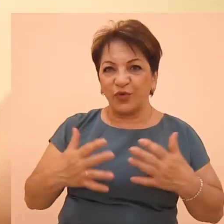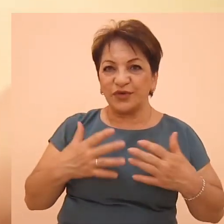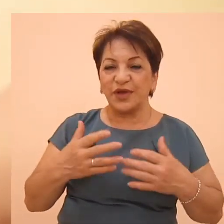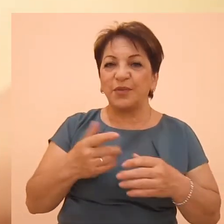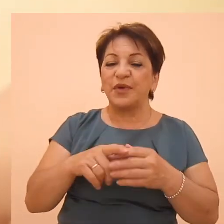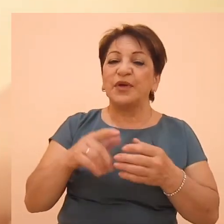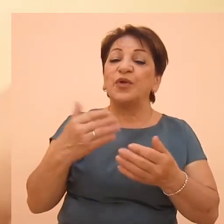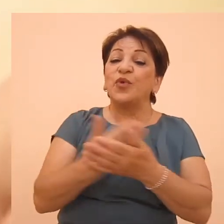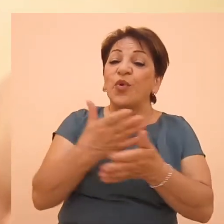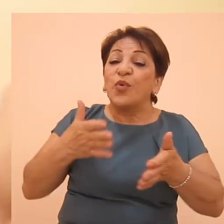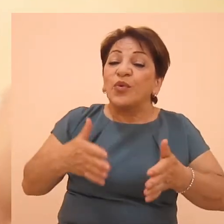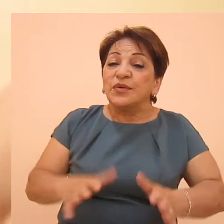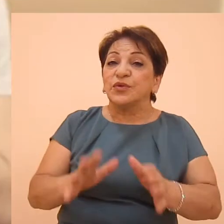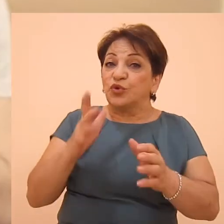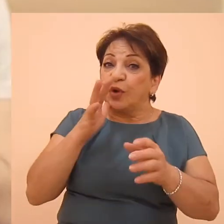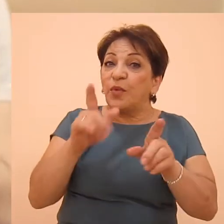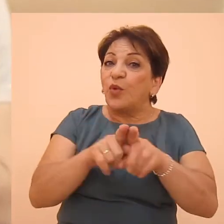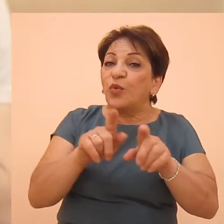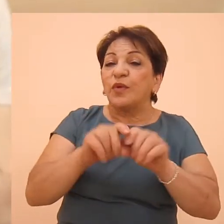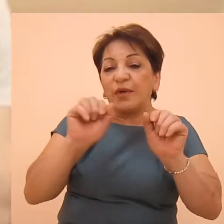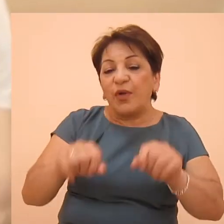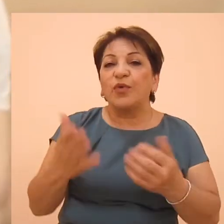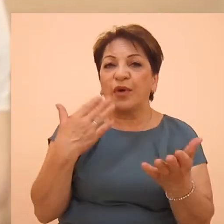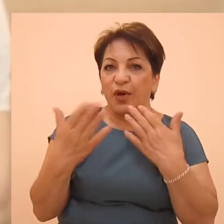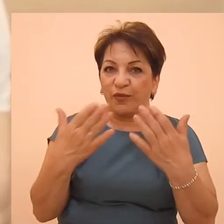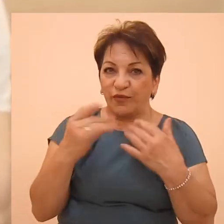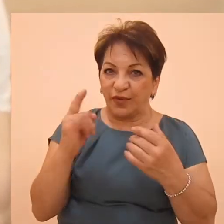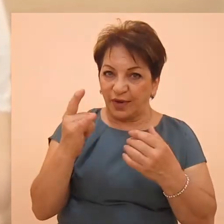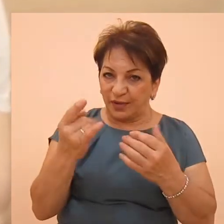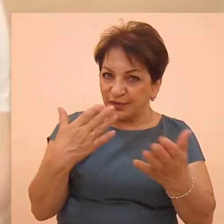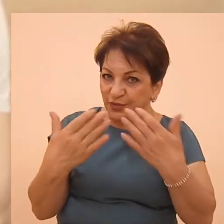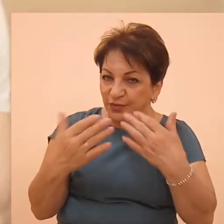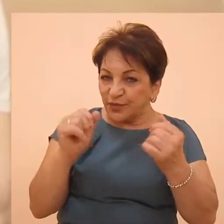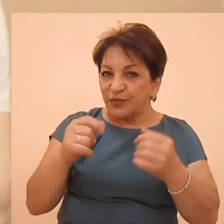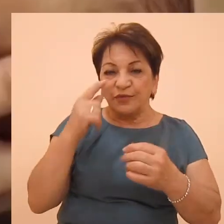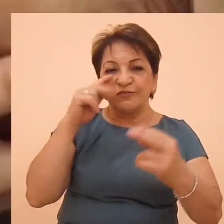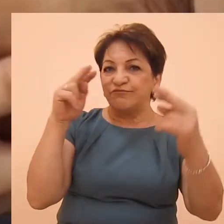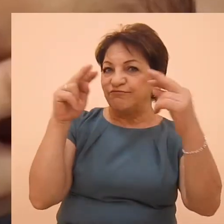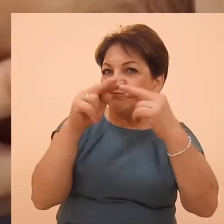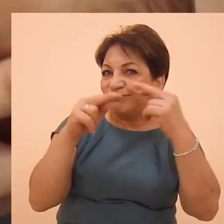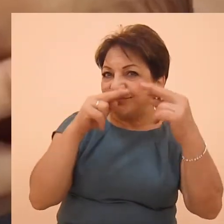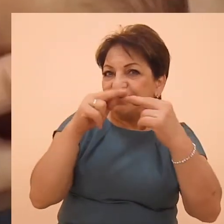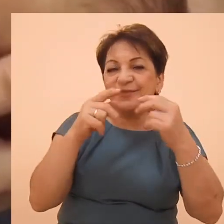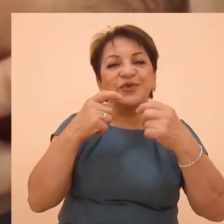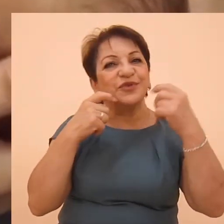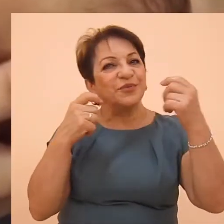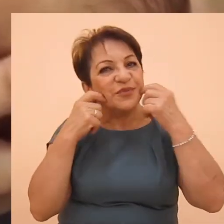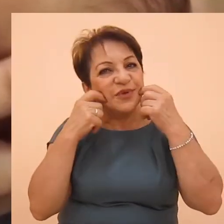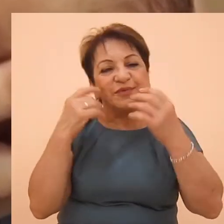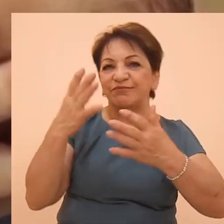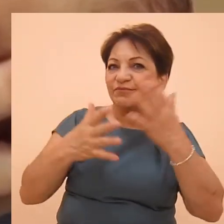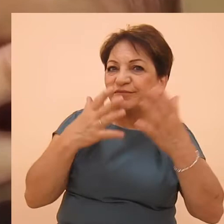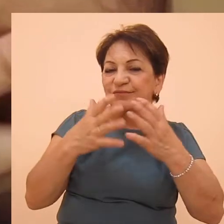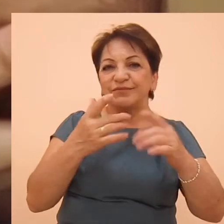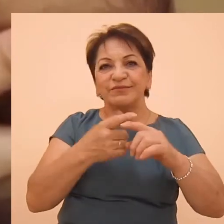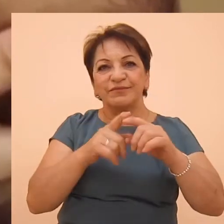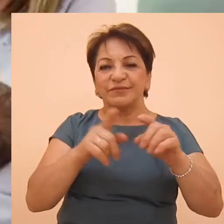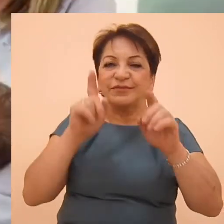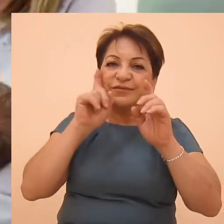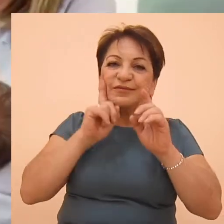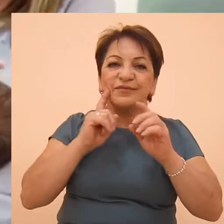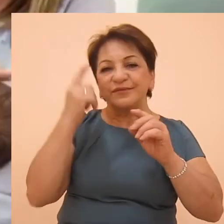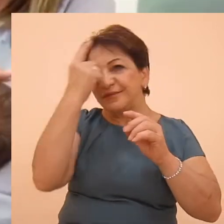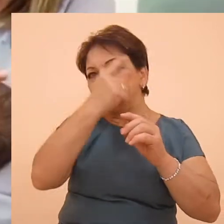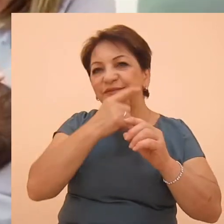վաղ նորածնային շրջանում հնարավոր է հաղորդակցվել երեխայի հետ, նայելով աչքերին, ժպտալով, ժեստեր փոխանակելով և